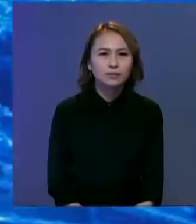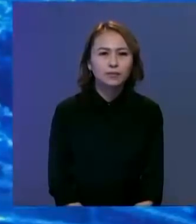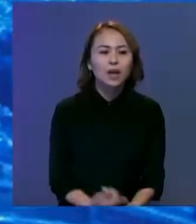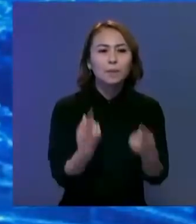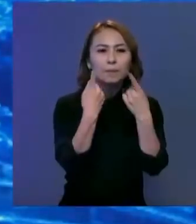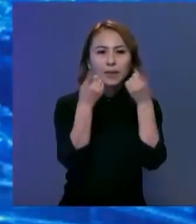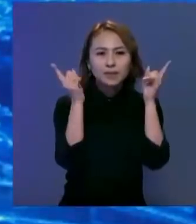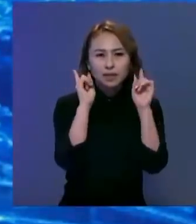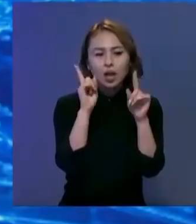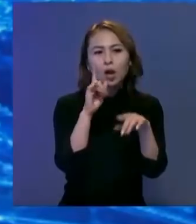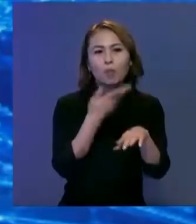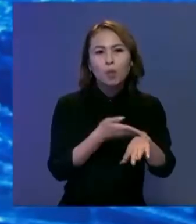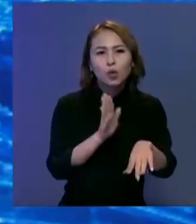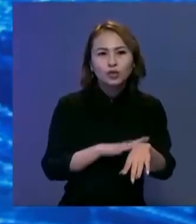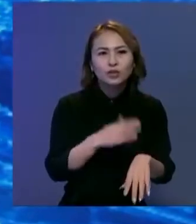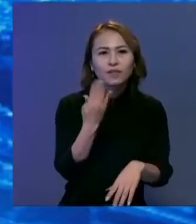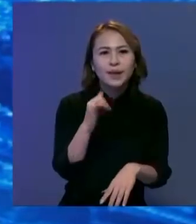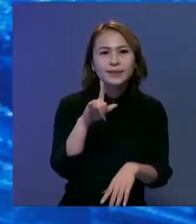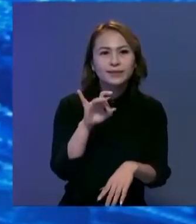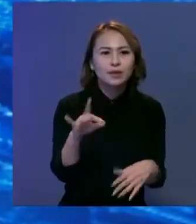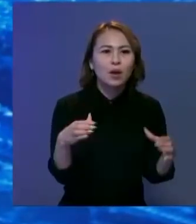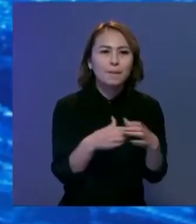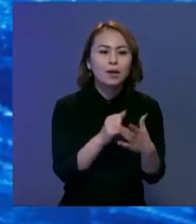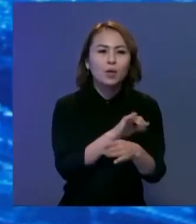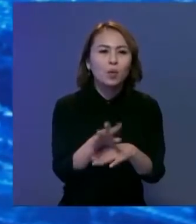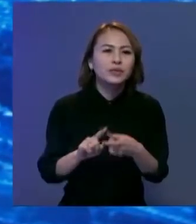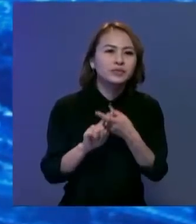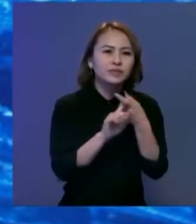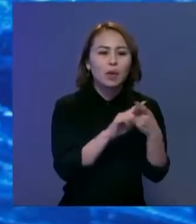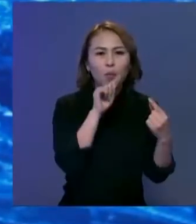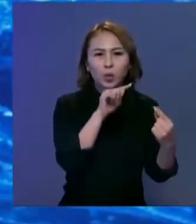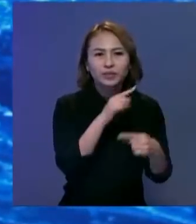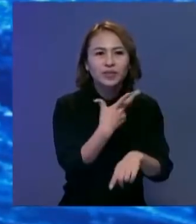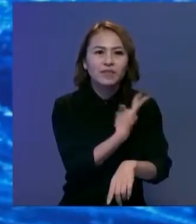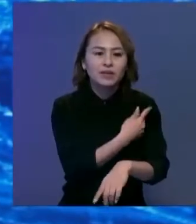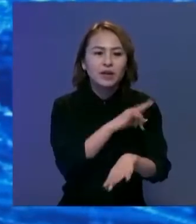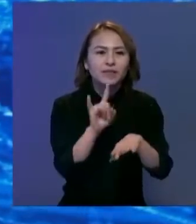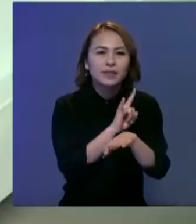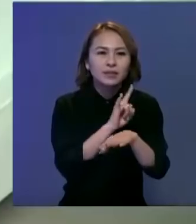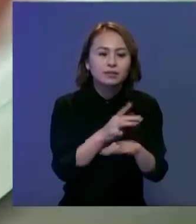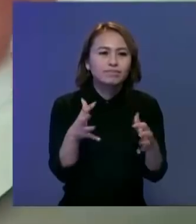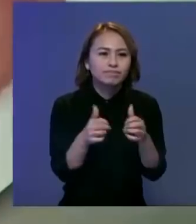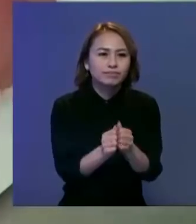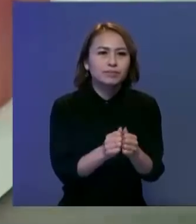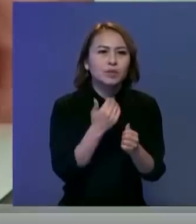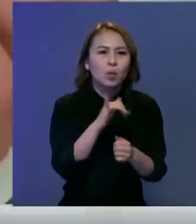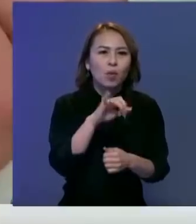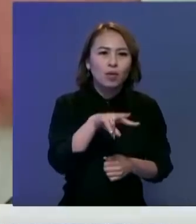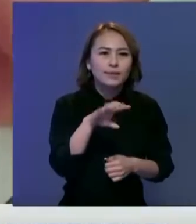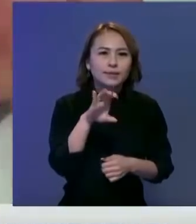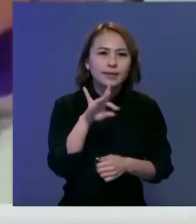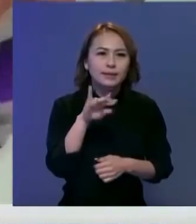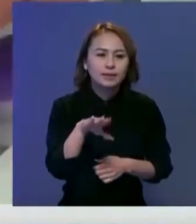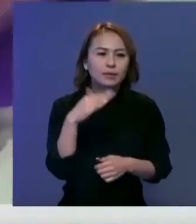Мексика мен Полшада Файзер кампаниясының коронавируста қарсы вакциналарының жалған мұсқалары әшкереленді. Бұл туралы Уолл